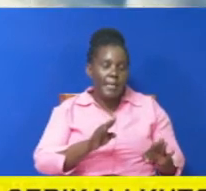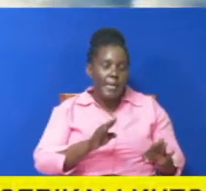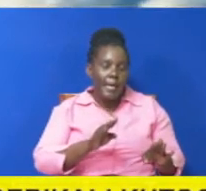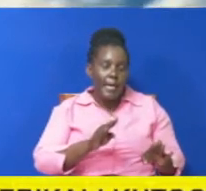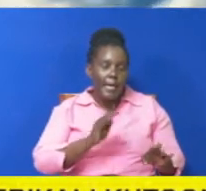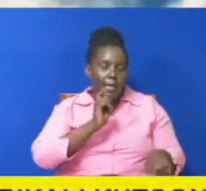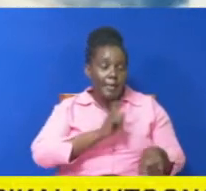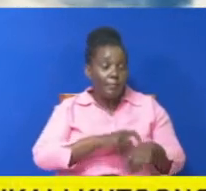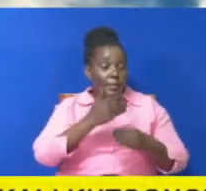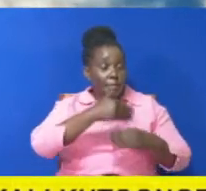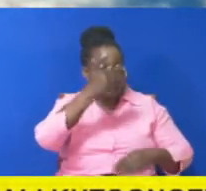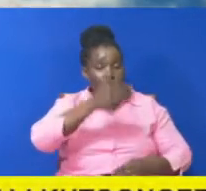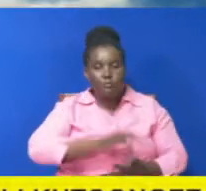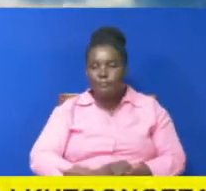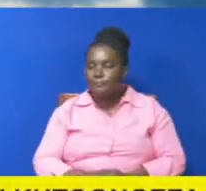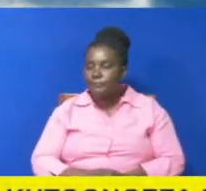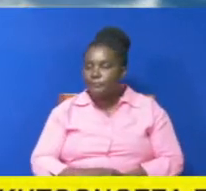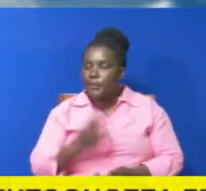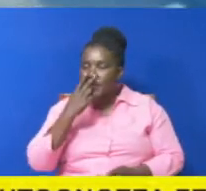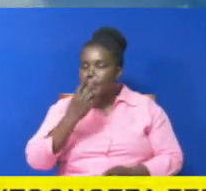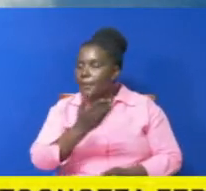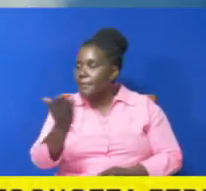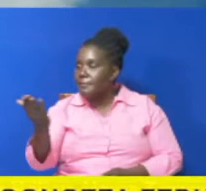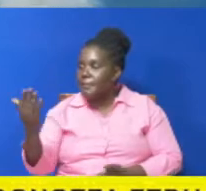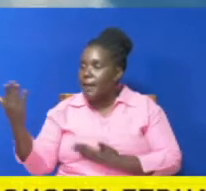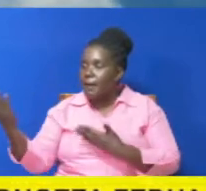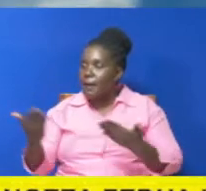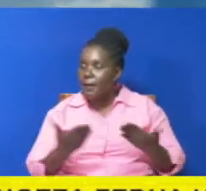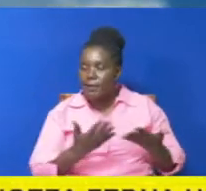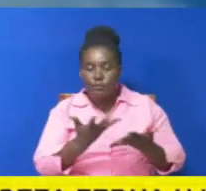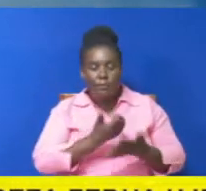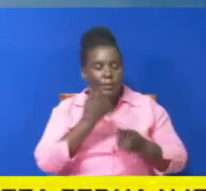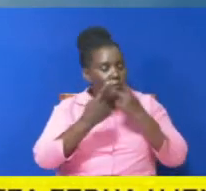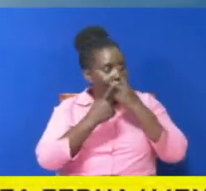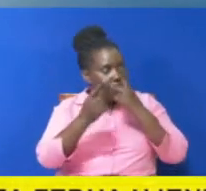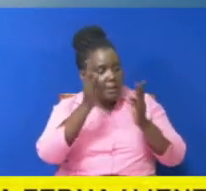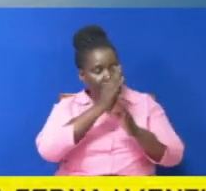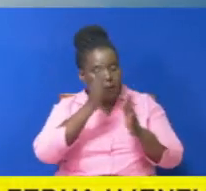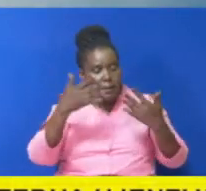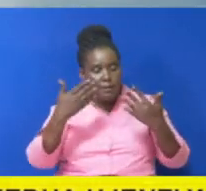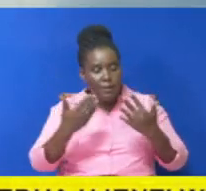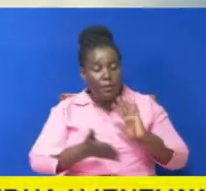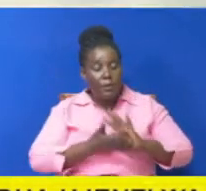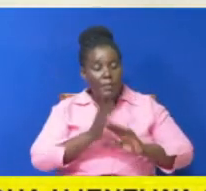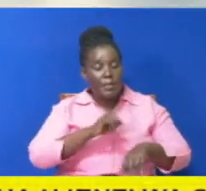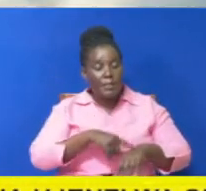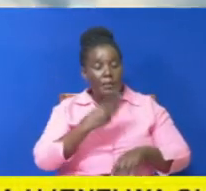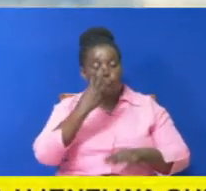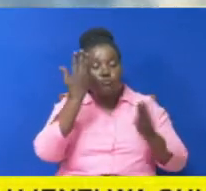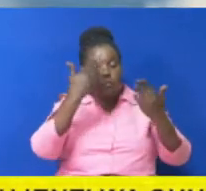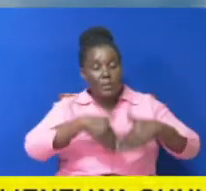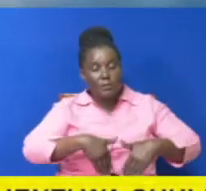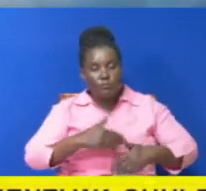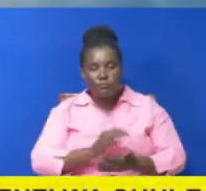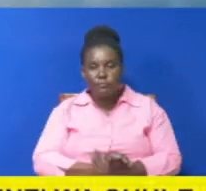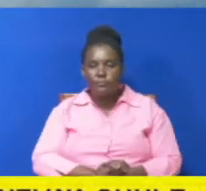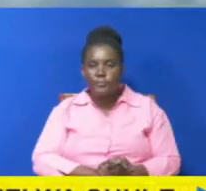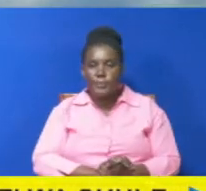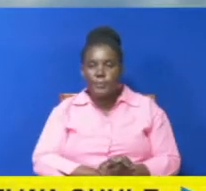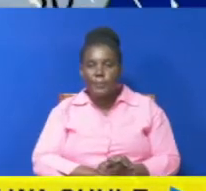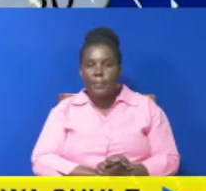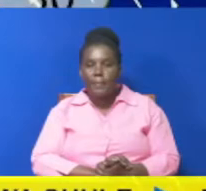mpenzi mtazamaji, na karibu tena katika utabiri wa hali ya hewa wa saa 24 zijazo kuanzia saa 3 usiku. Kutoka mamlaka ya hewa, jina langu ni Ramadhani